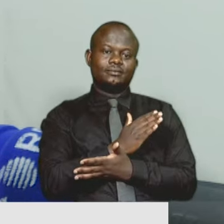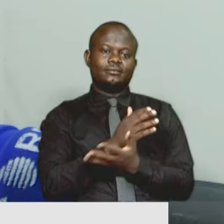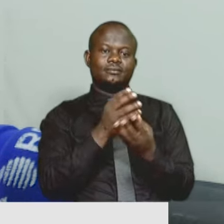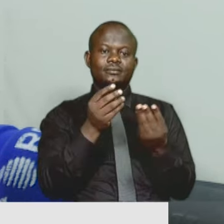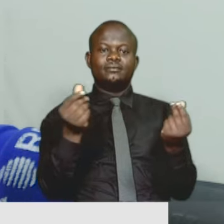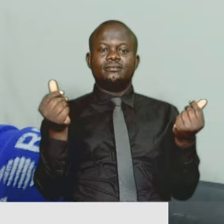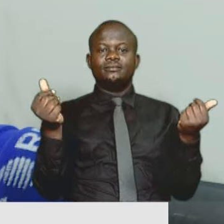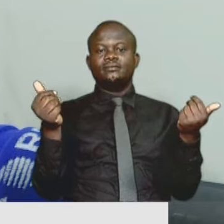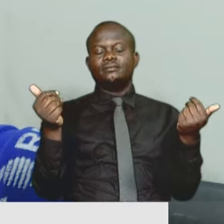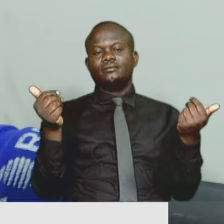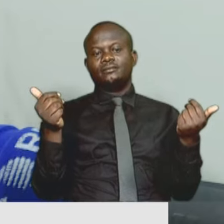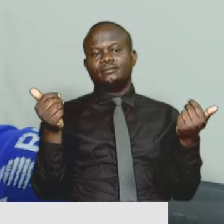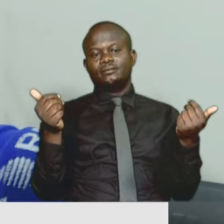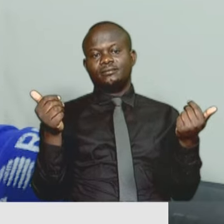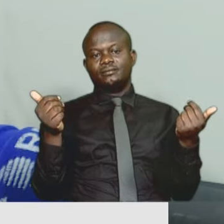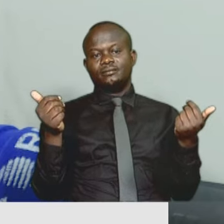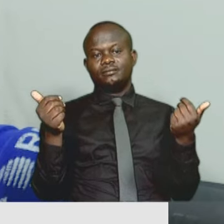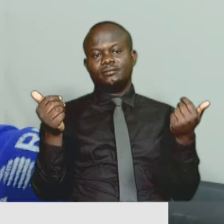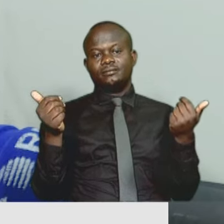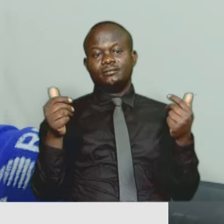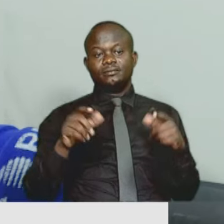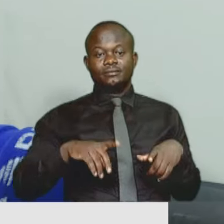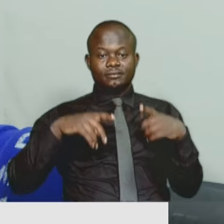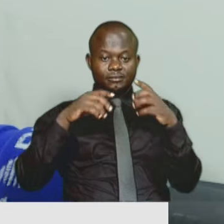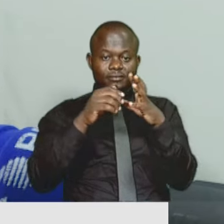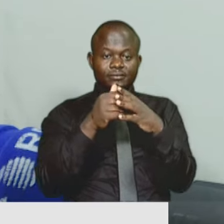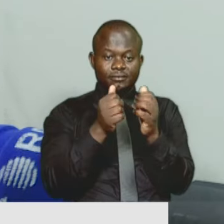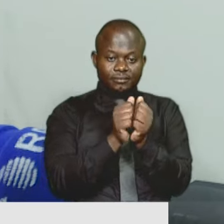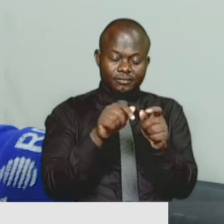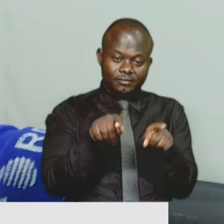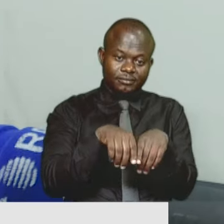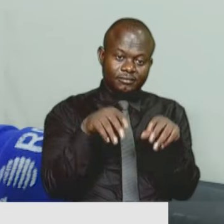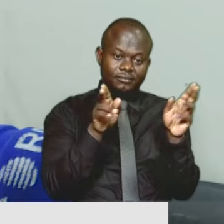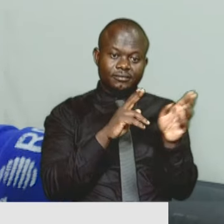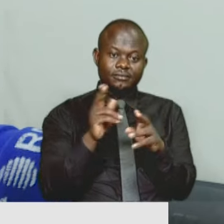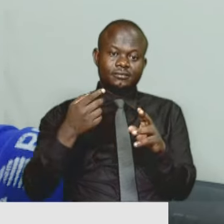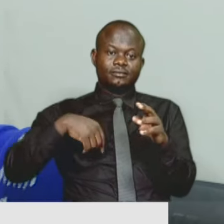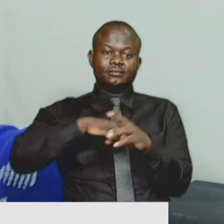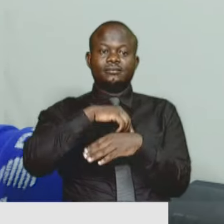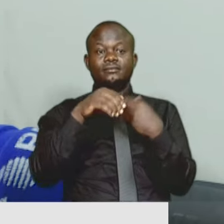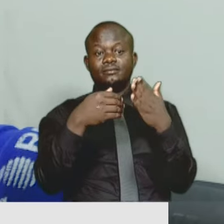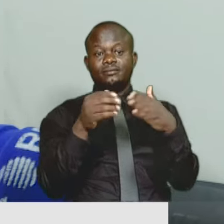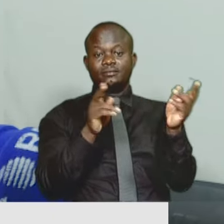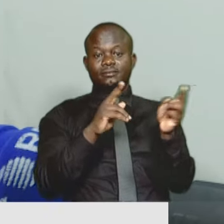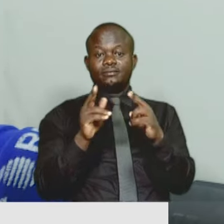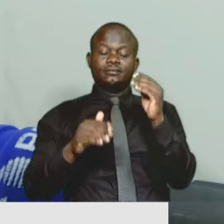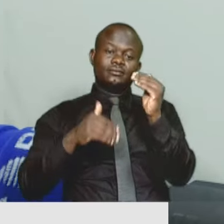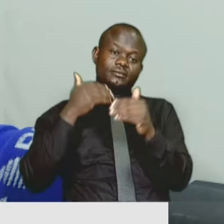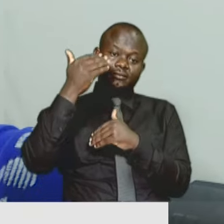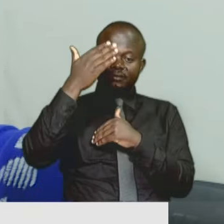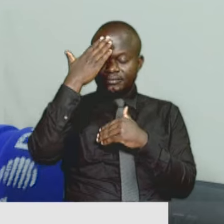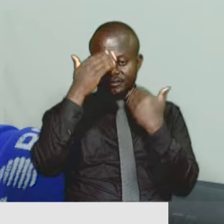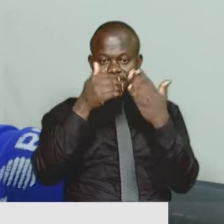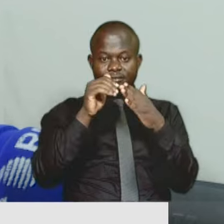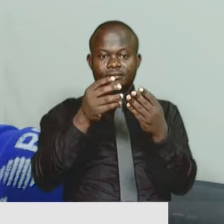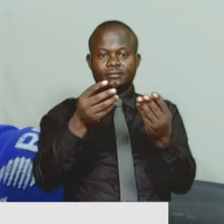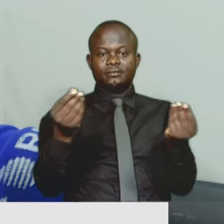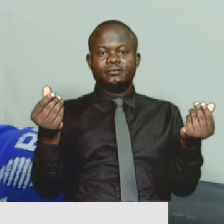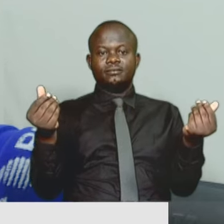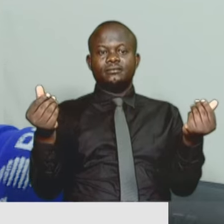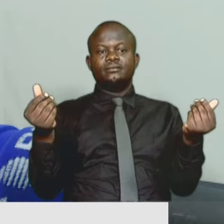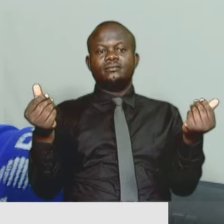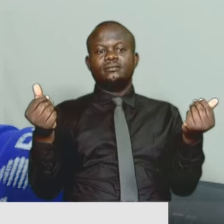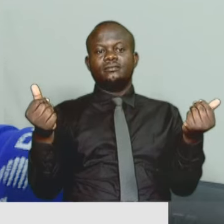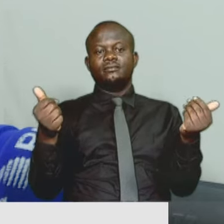yarakize mubane nk'uko mwabanaga bisanzwe kubera ko yakize